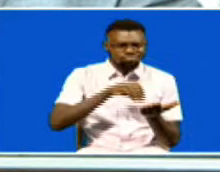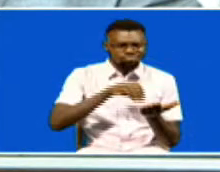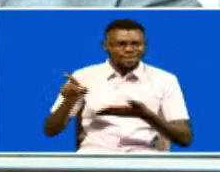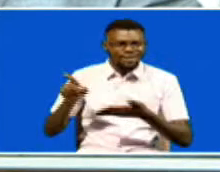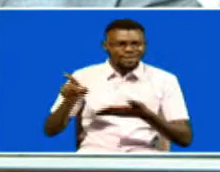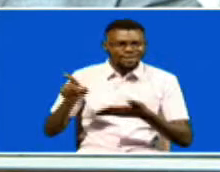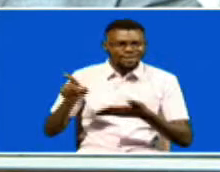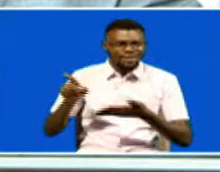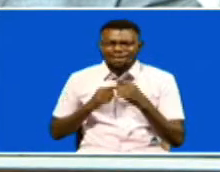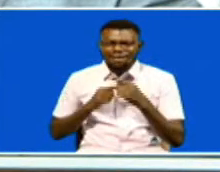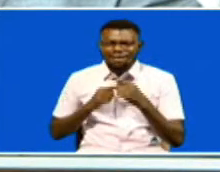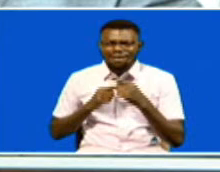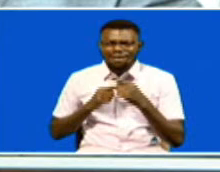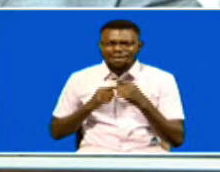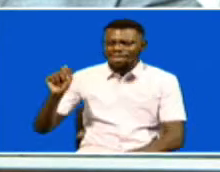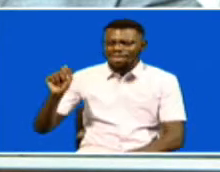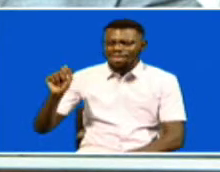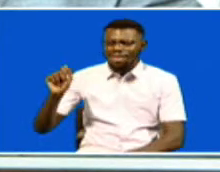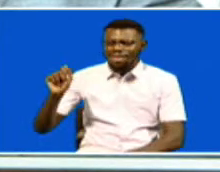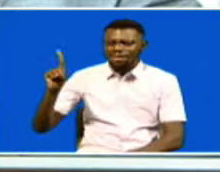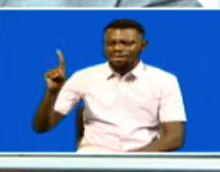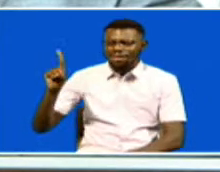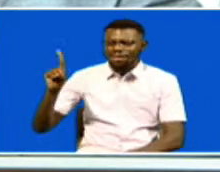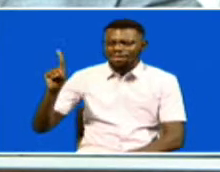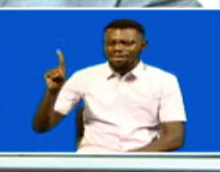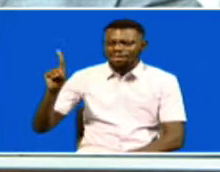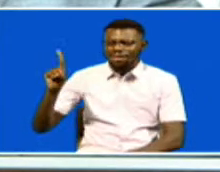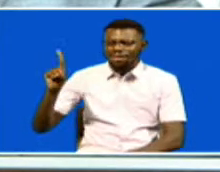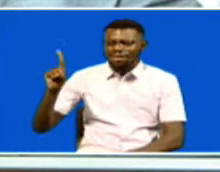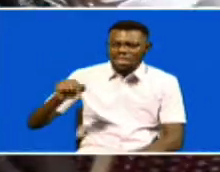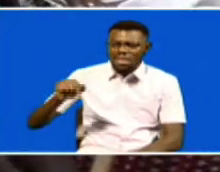mbunge wa Lagdhera. Hamza Yusuf anaarifu.